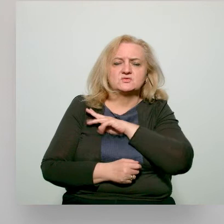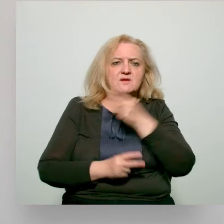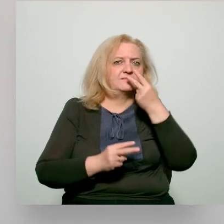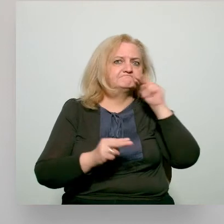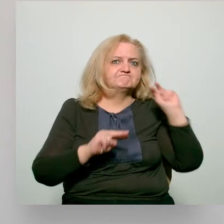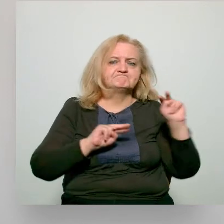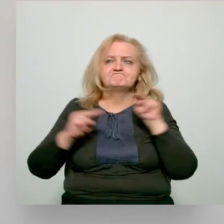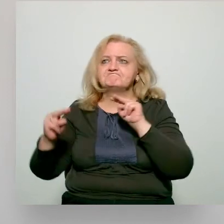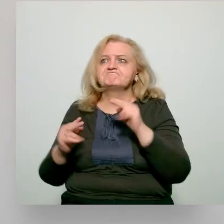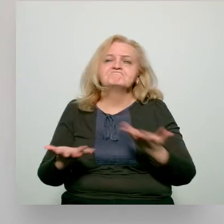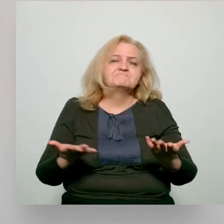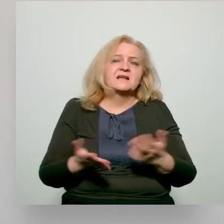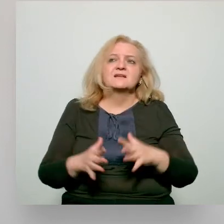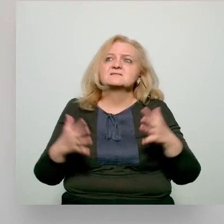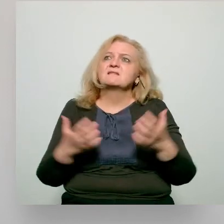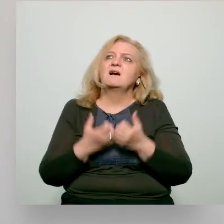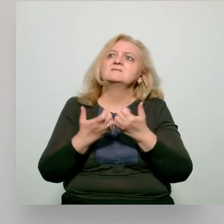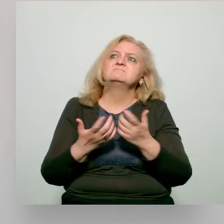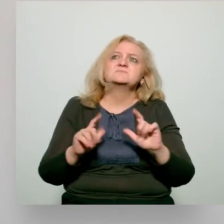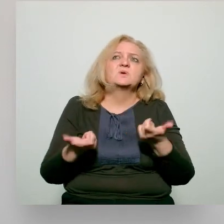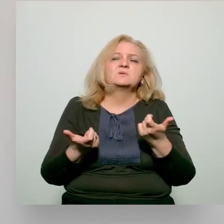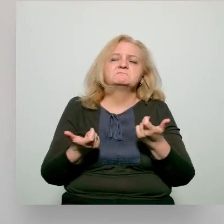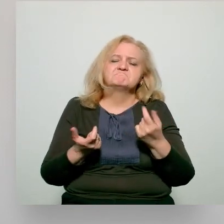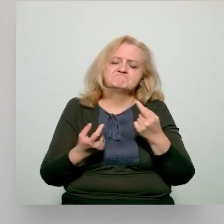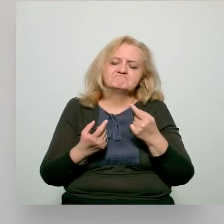pewnych rzeczy głębszych.